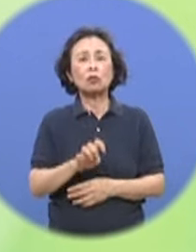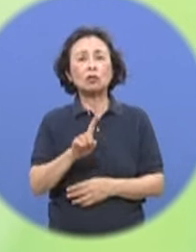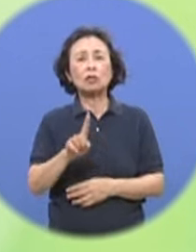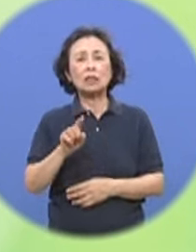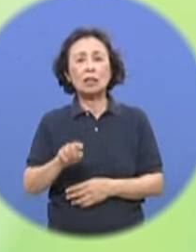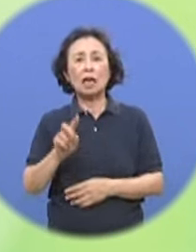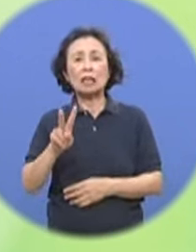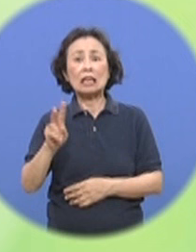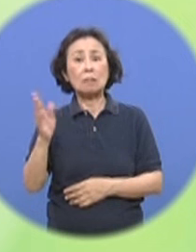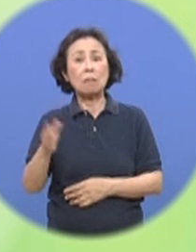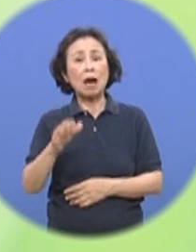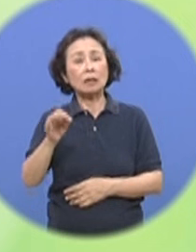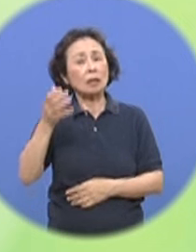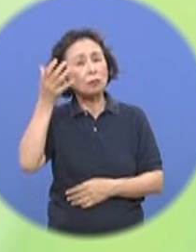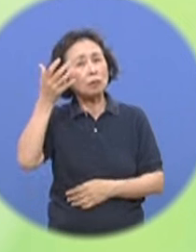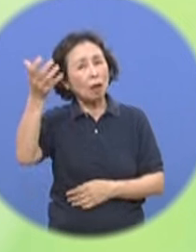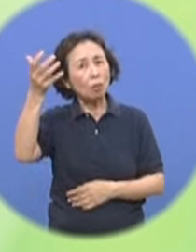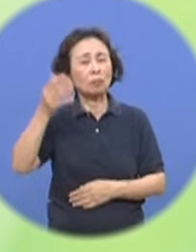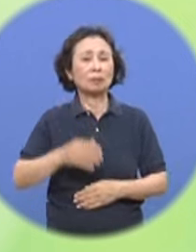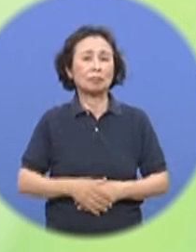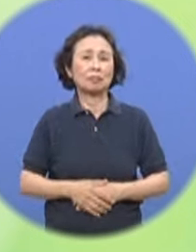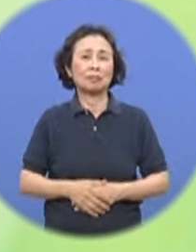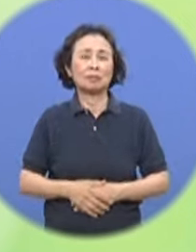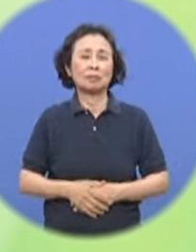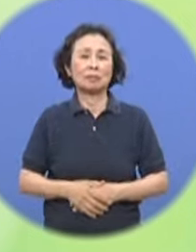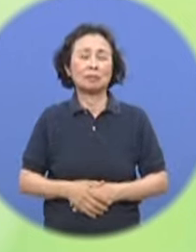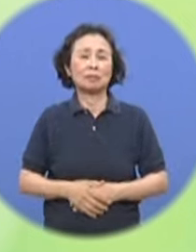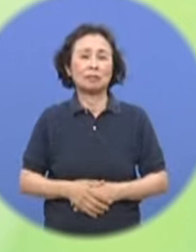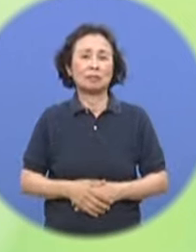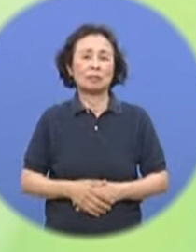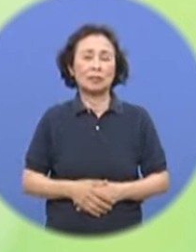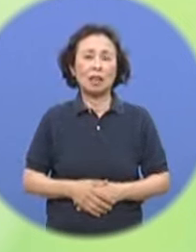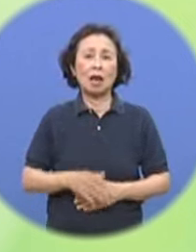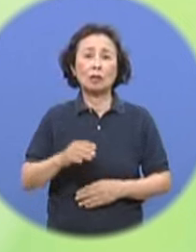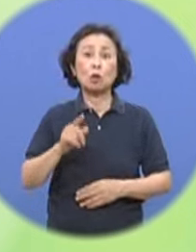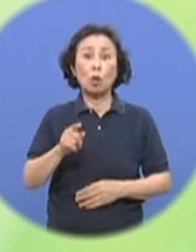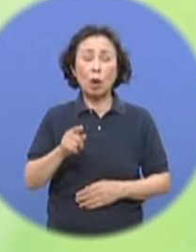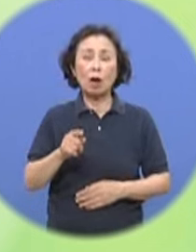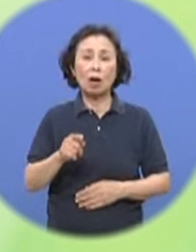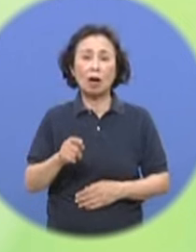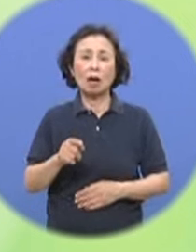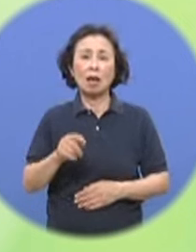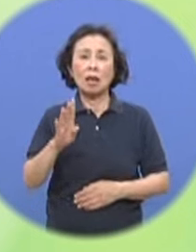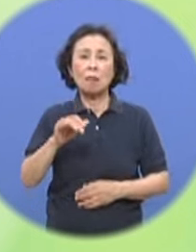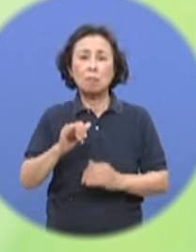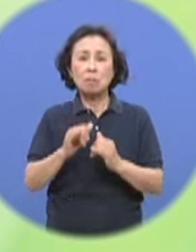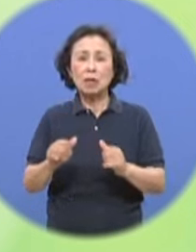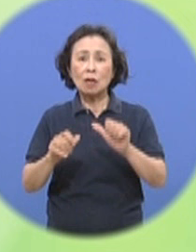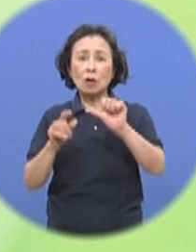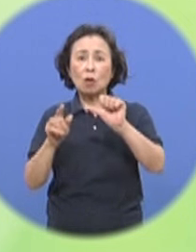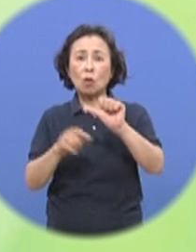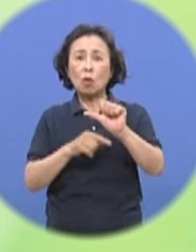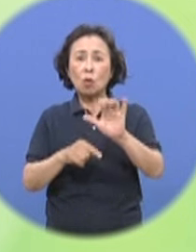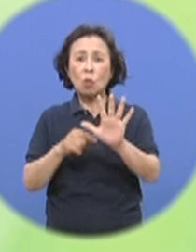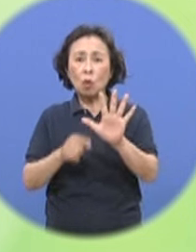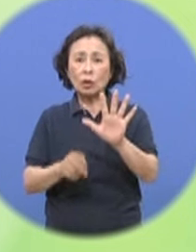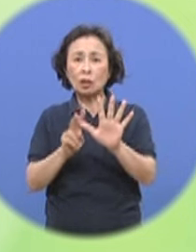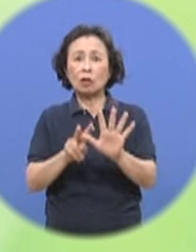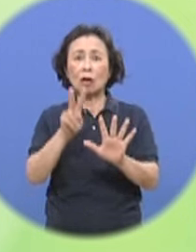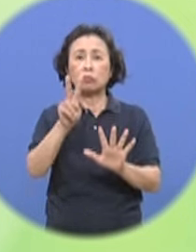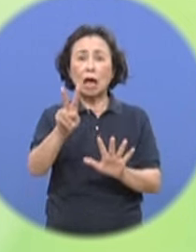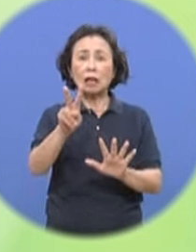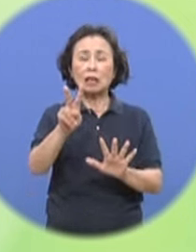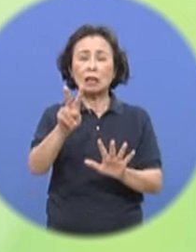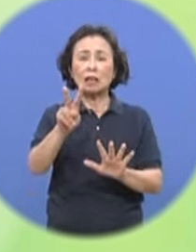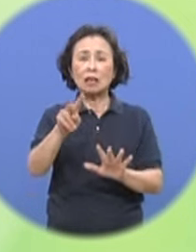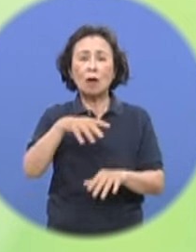41.2% に達すると見込まれています。そうなれば県民の実に5人に2人が高齢者となる時代を迎